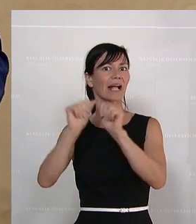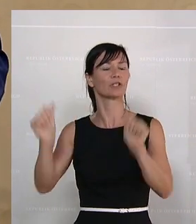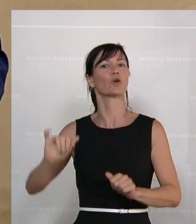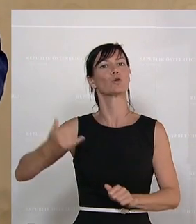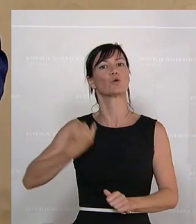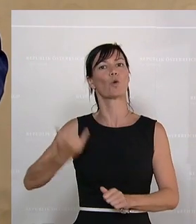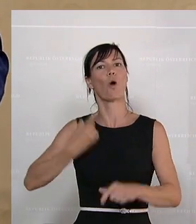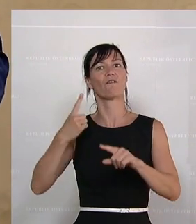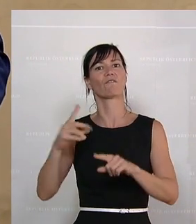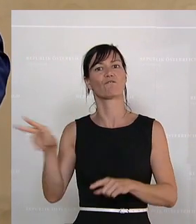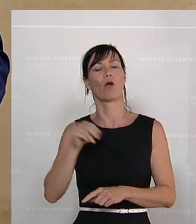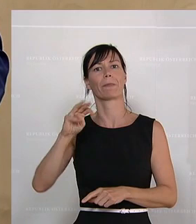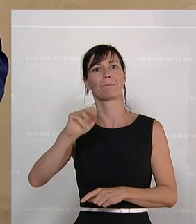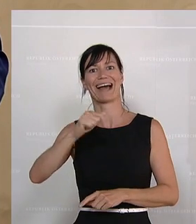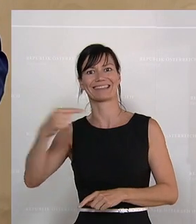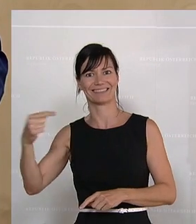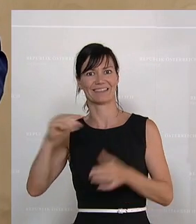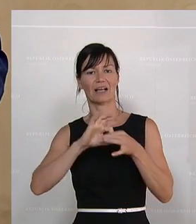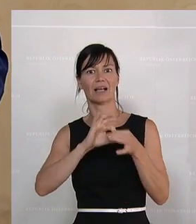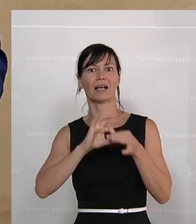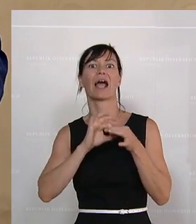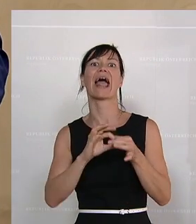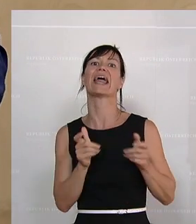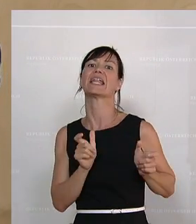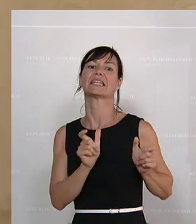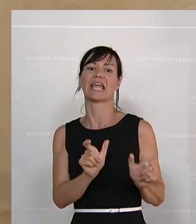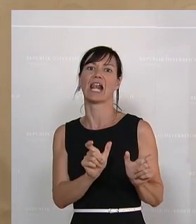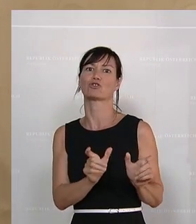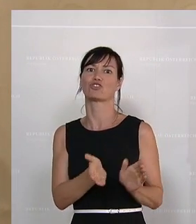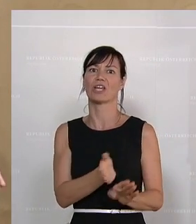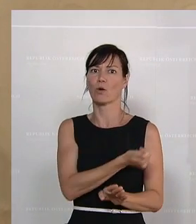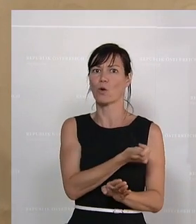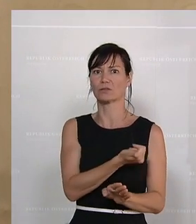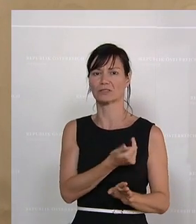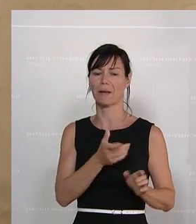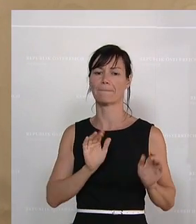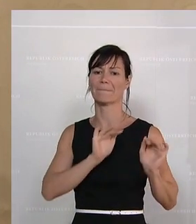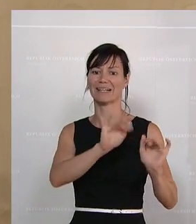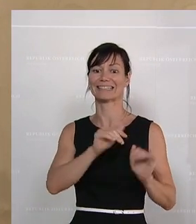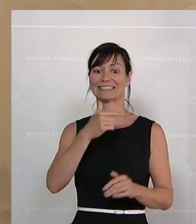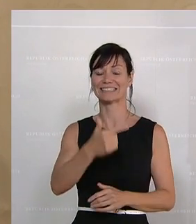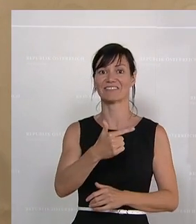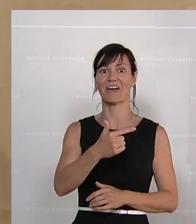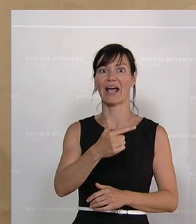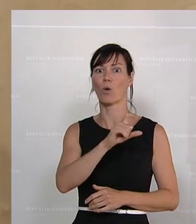kampagne rund um eine delegierung prävention in höhe von 286